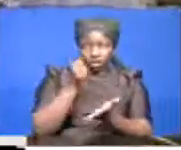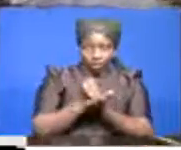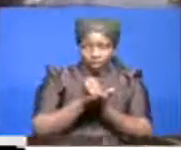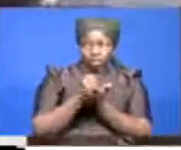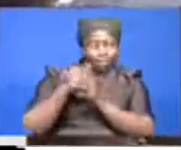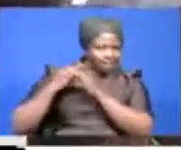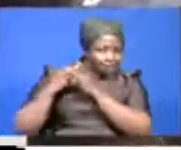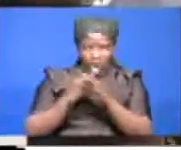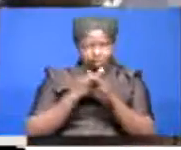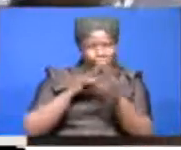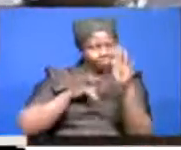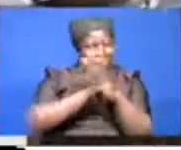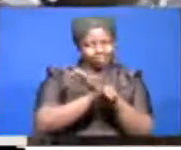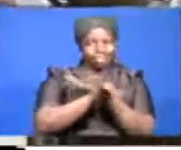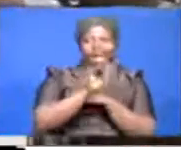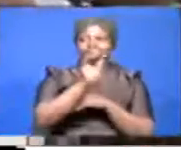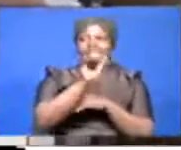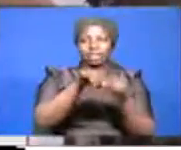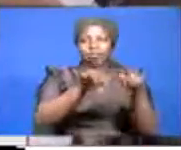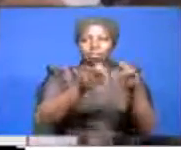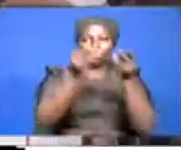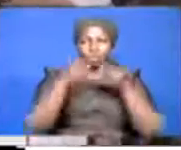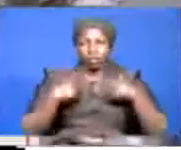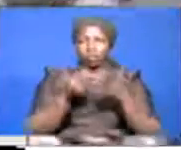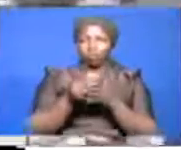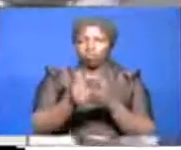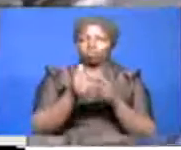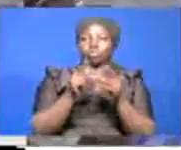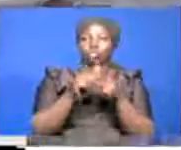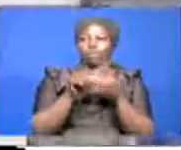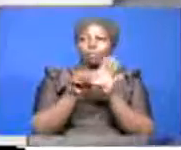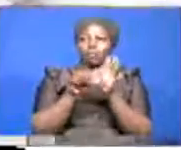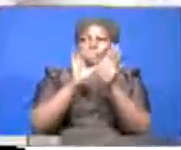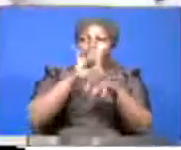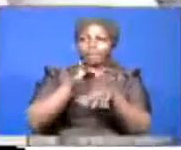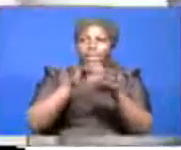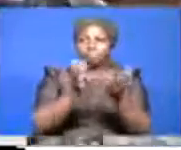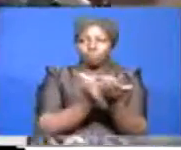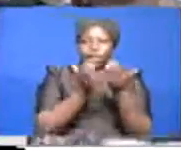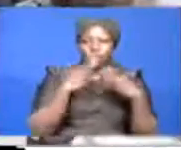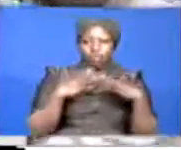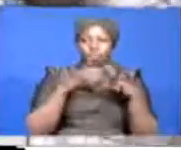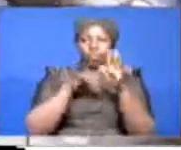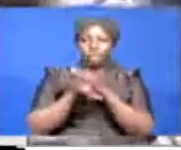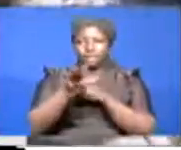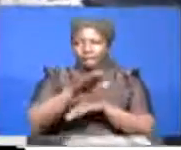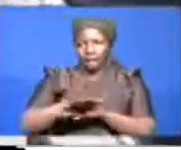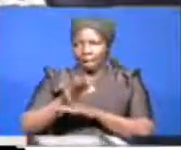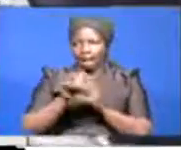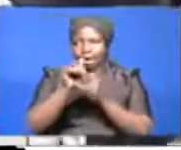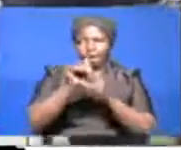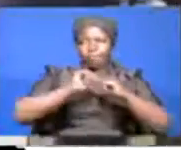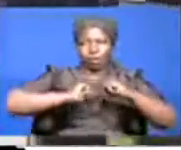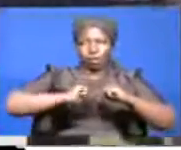wakimtaka kuwapa suluhu kwa mzozo unaokumba wafanyabiashara katika soko hilo. Wafanyabiashara hao wakiongozwa na mwenyekiti wa kamati ya soko hilo Peter